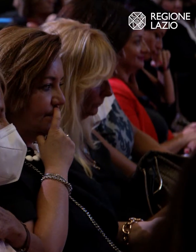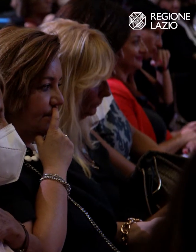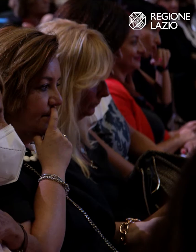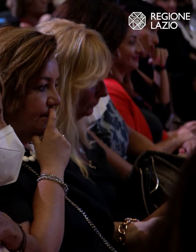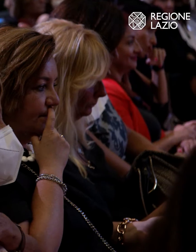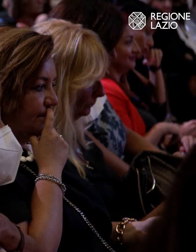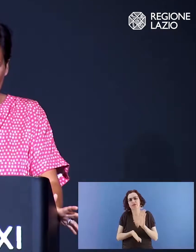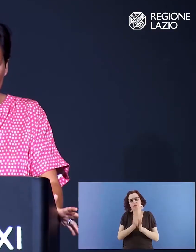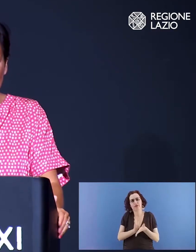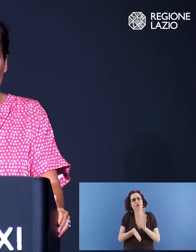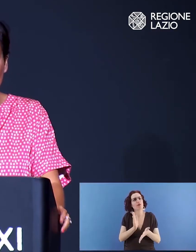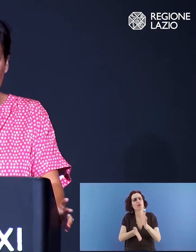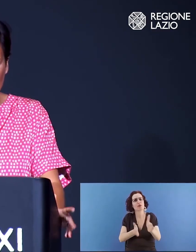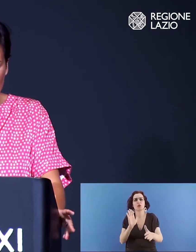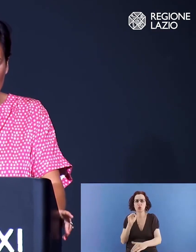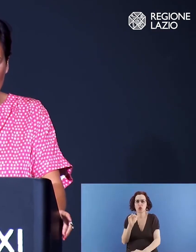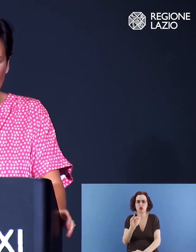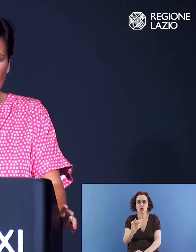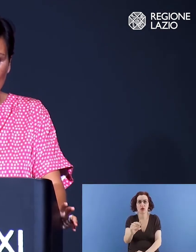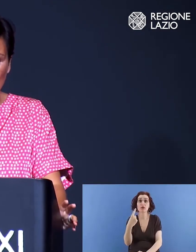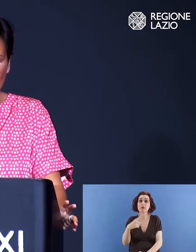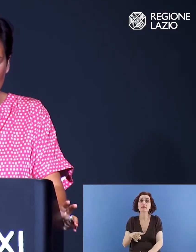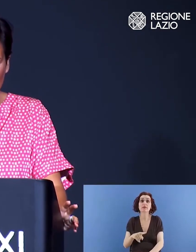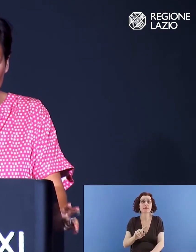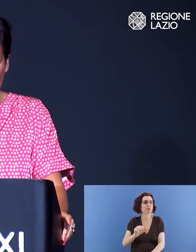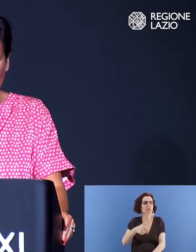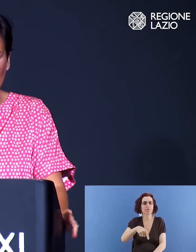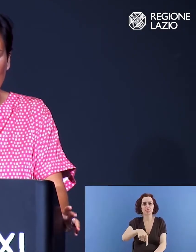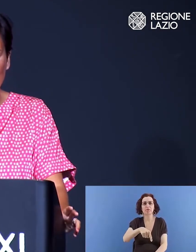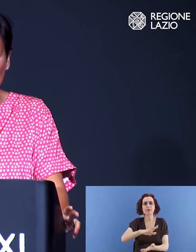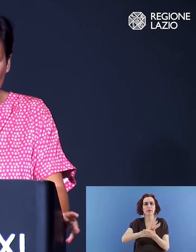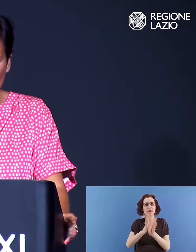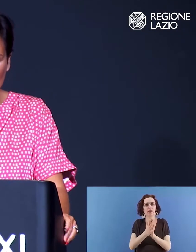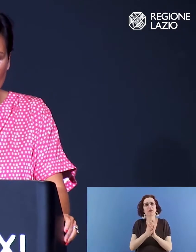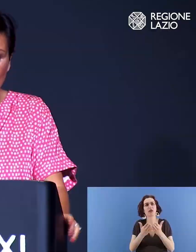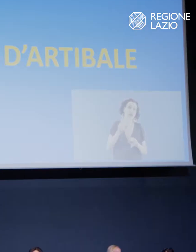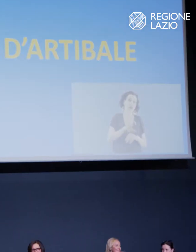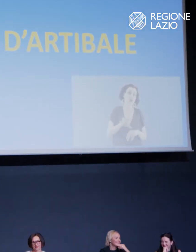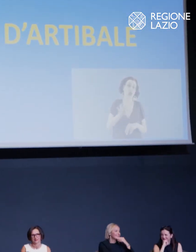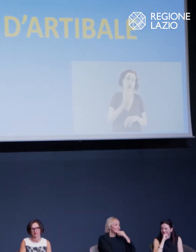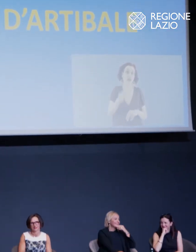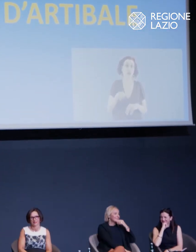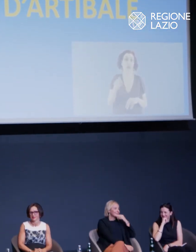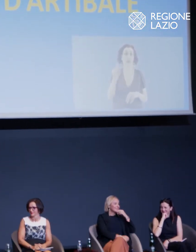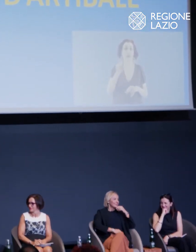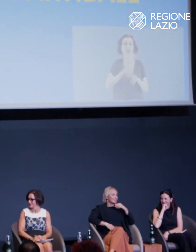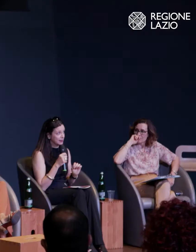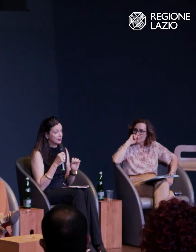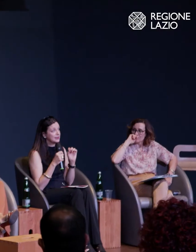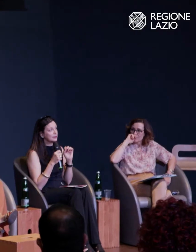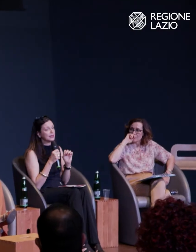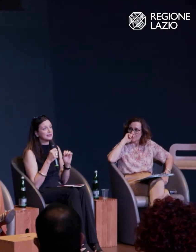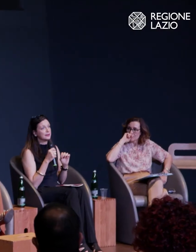di un nuovo contratto sociale in cui l'effettiva parità, l'uguaglianza sostanziale, non solo formale, tra uomini e donne,